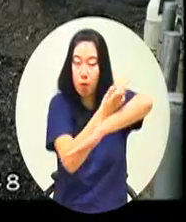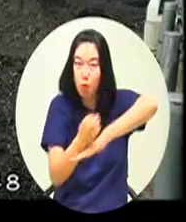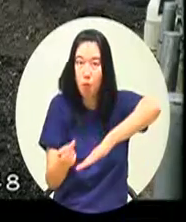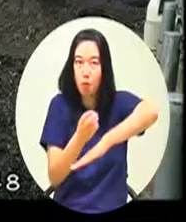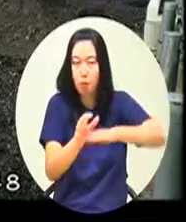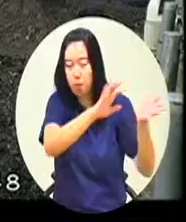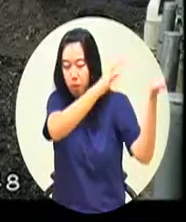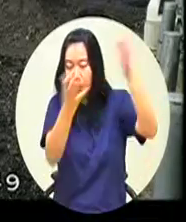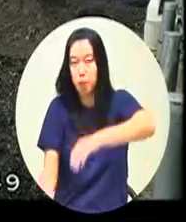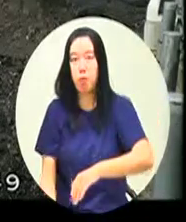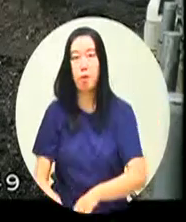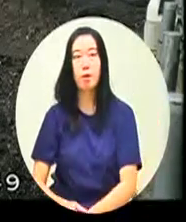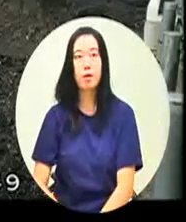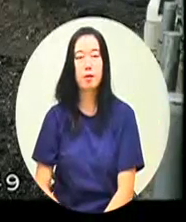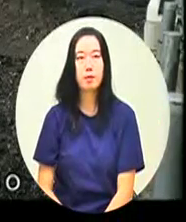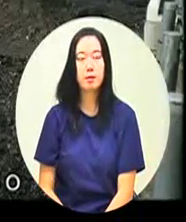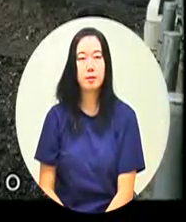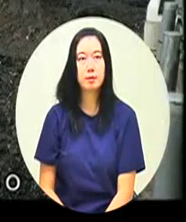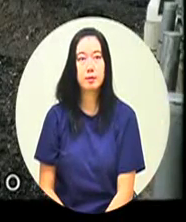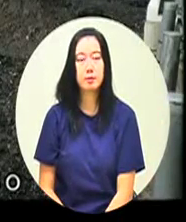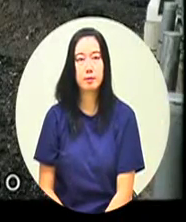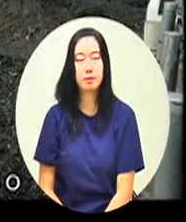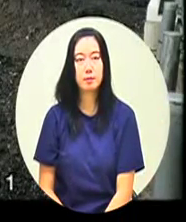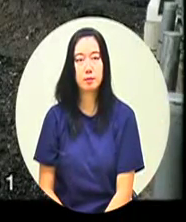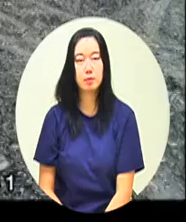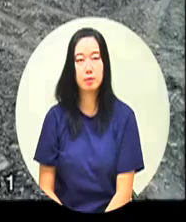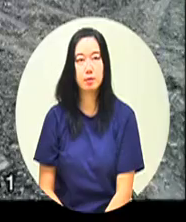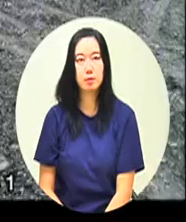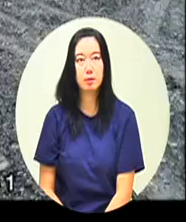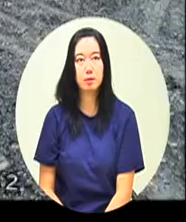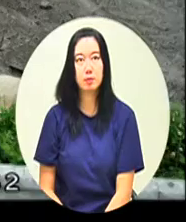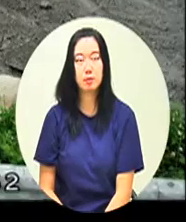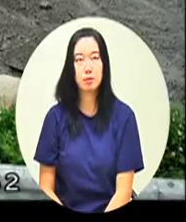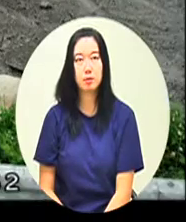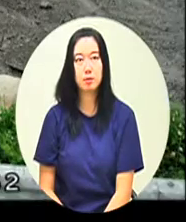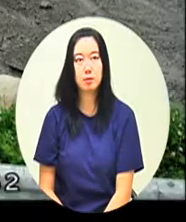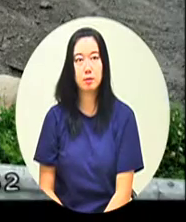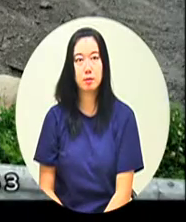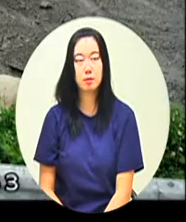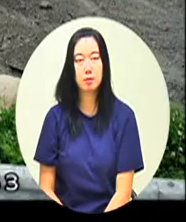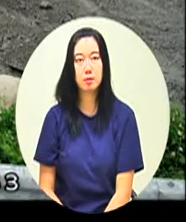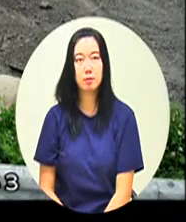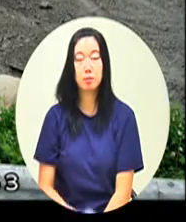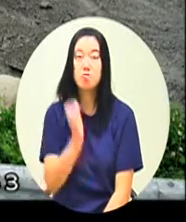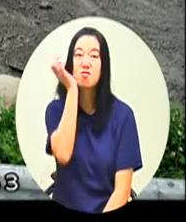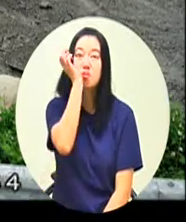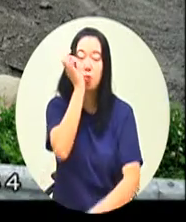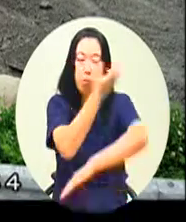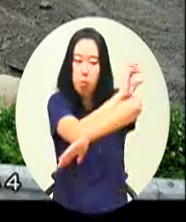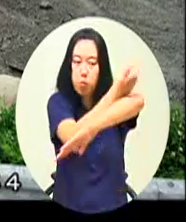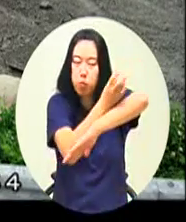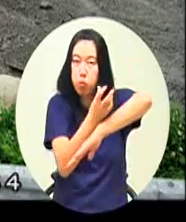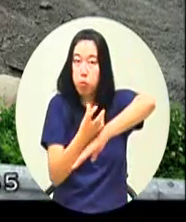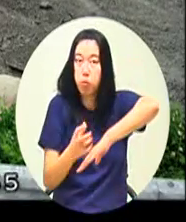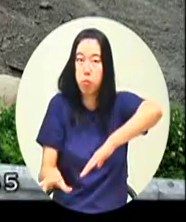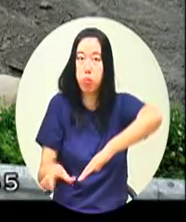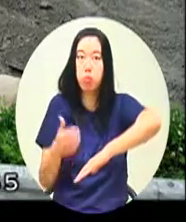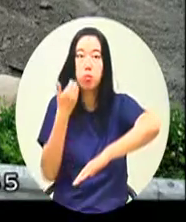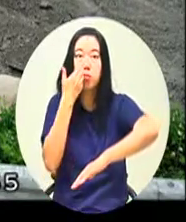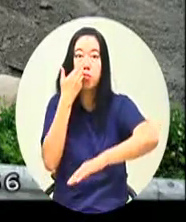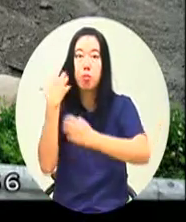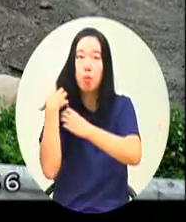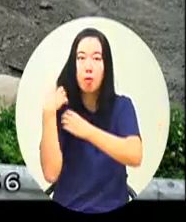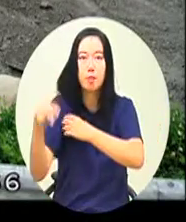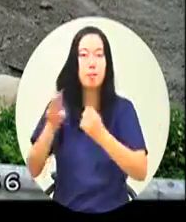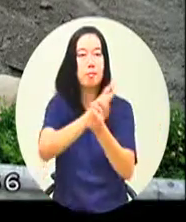落来，这啊，流接落来，这啊，这拢是这流落来，这啊， 这拢是林务局留